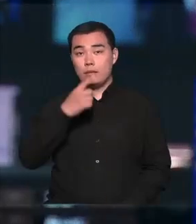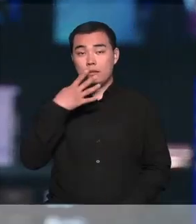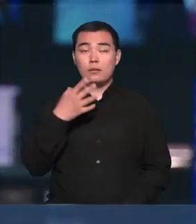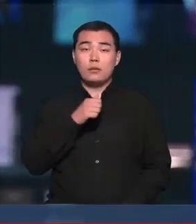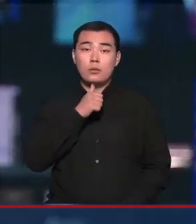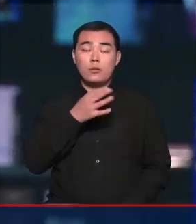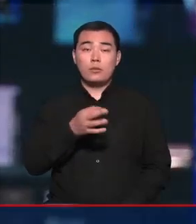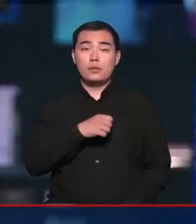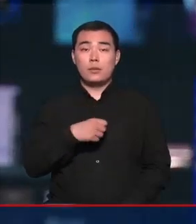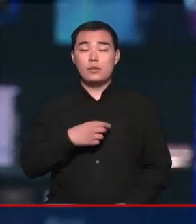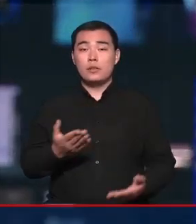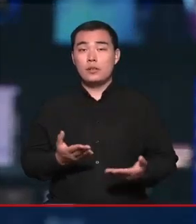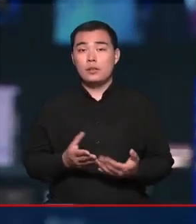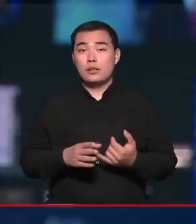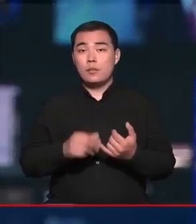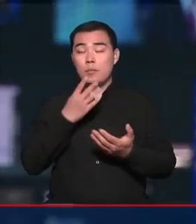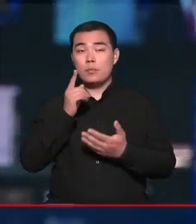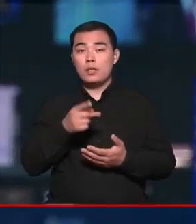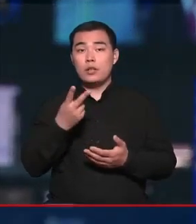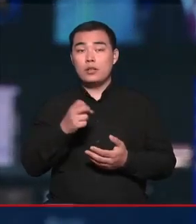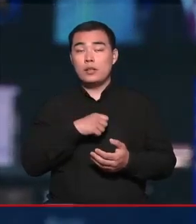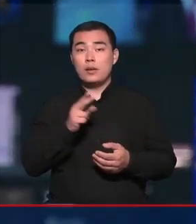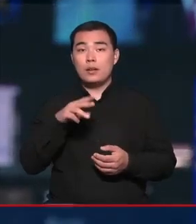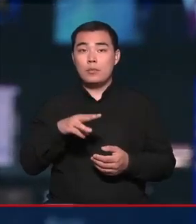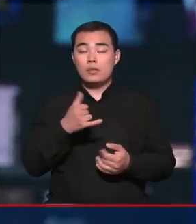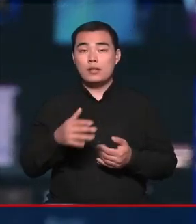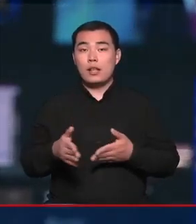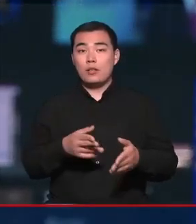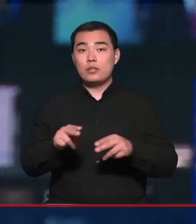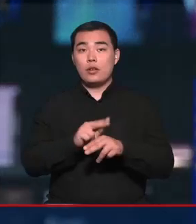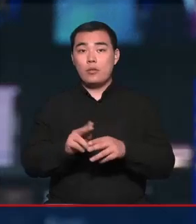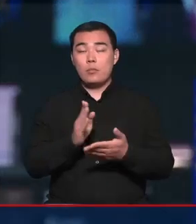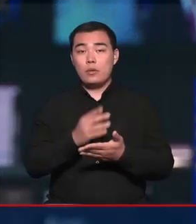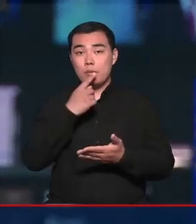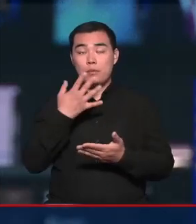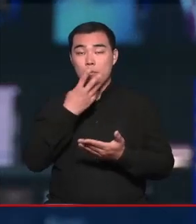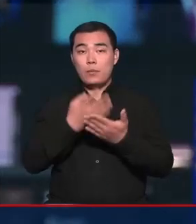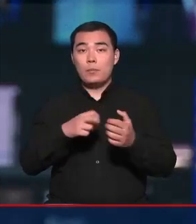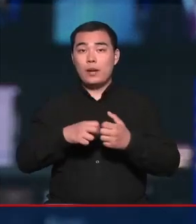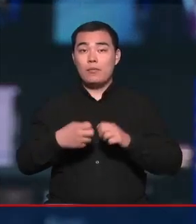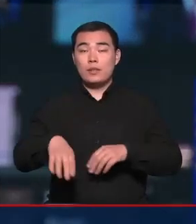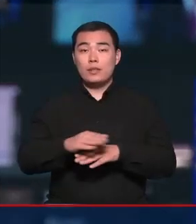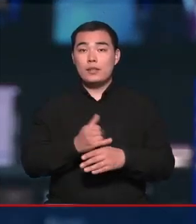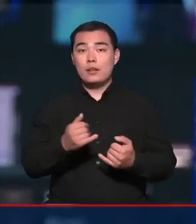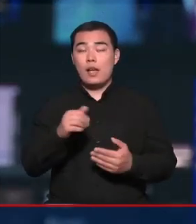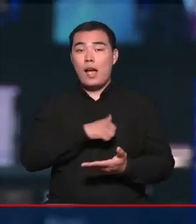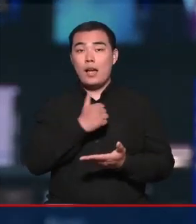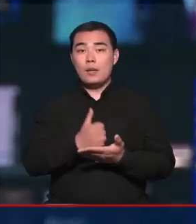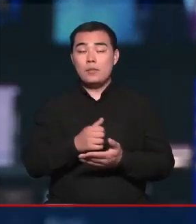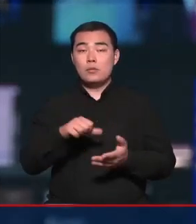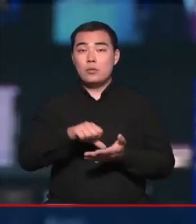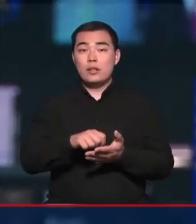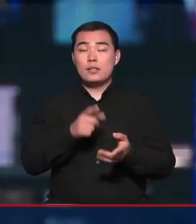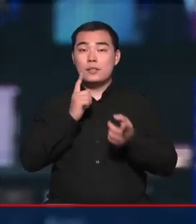Биыл Қостанай облысында жергілікті маңыздағы 1200 шақырым тас жол жөнделеді. Бүгін осы мәселеге өңірдің барлық деңгейдегі әкімдері